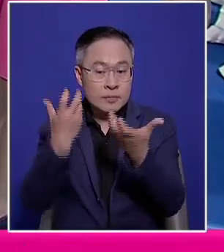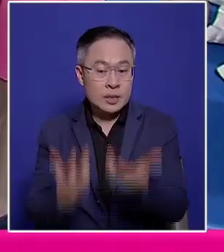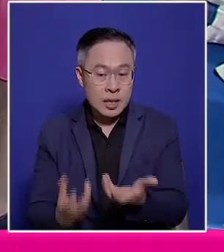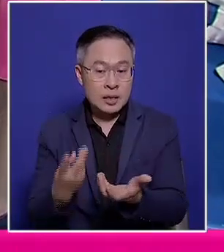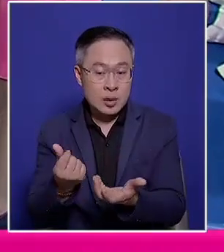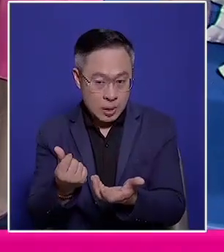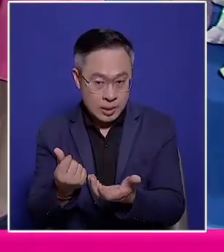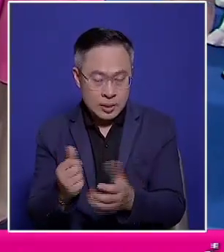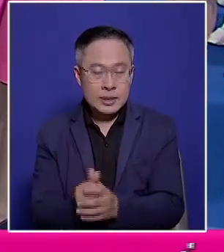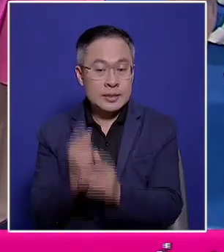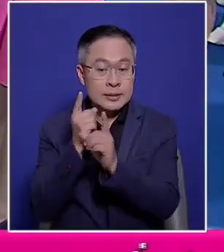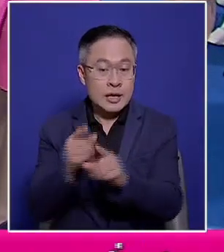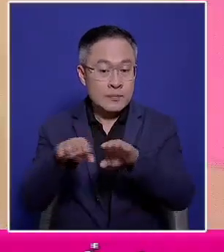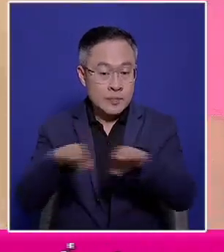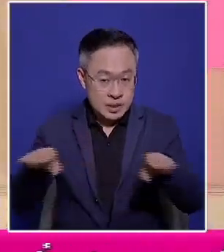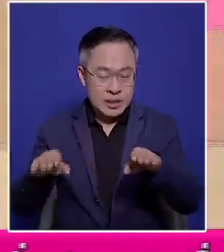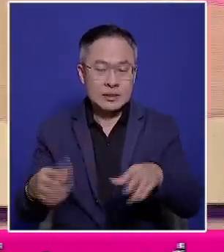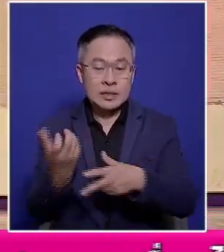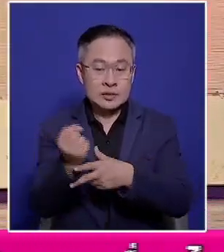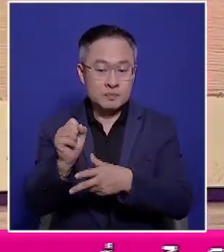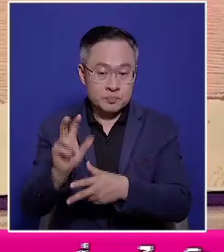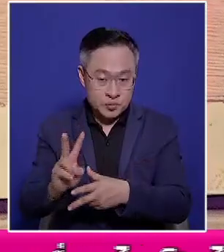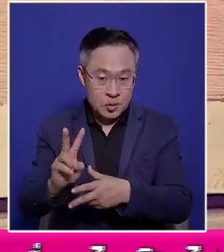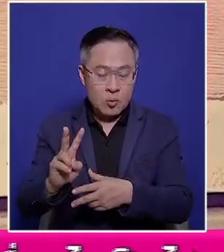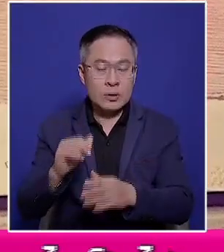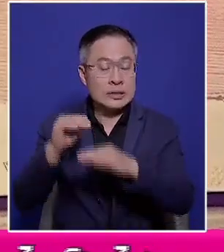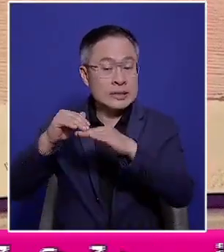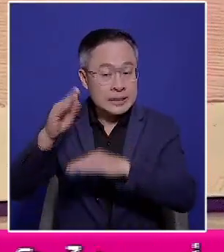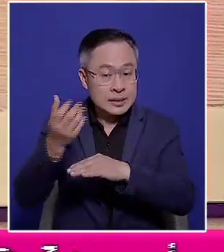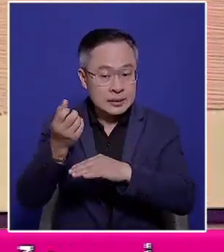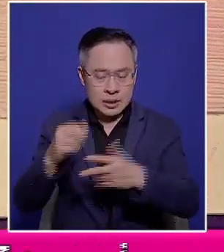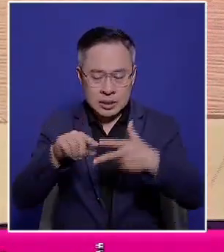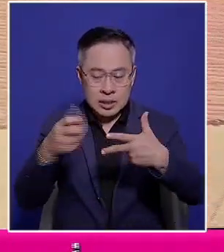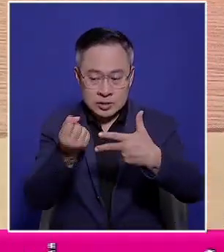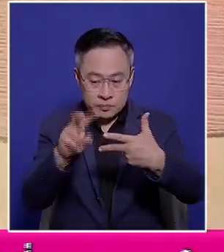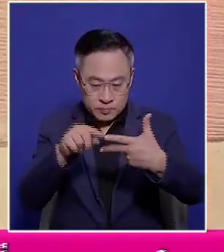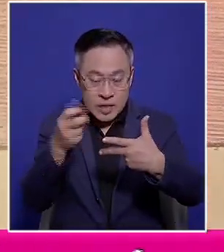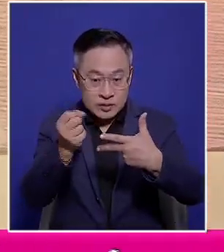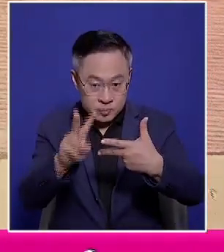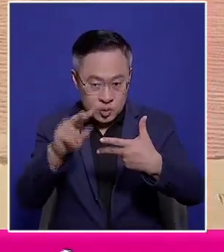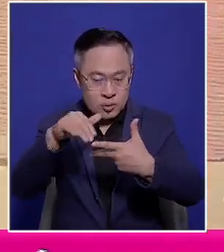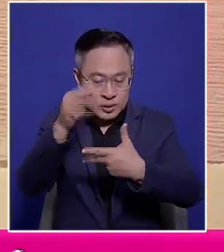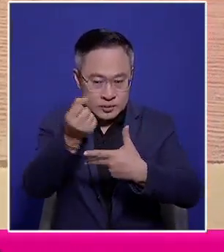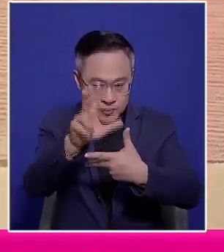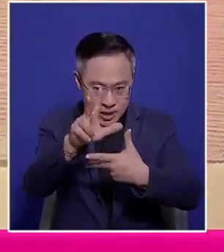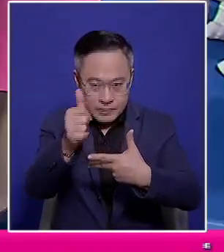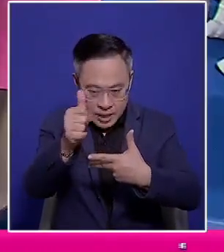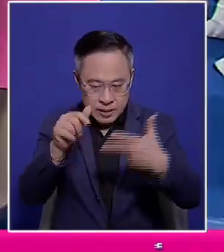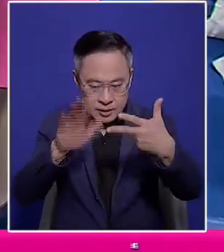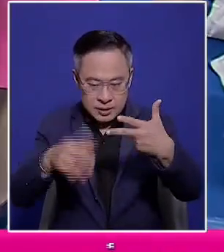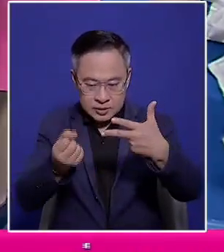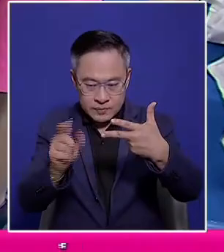จะต้องมีน้ำหนัก12กรัมหรือคาดเคลื่อนบวกลบไม่เกิน1กรัม ามน้ำหนักแสดงหน้ากล่อง